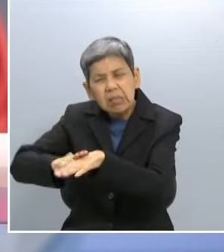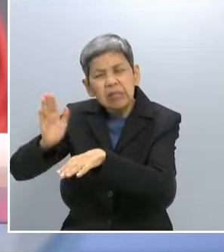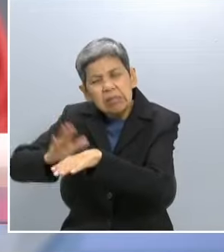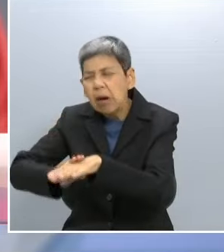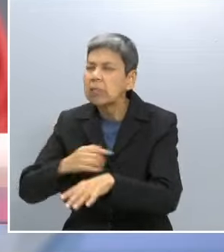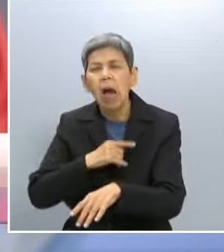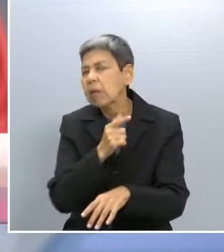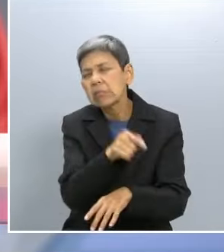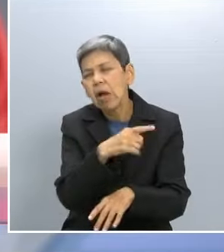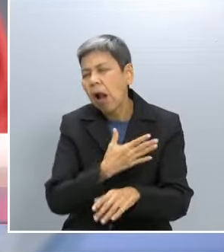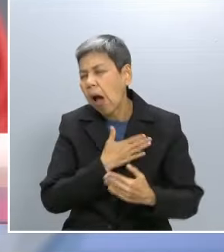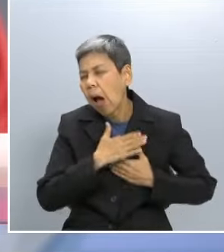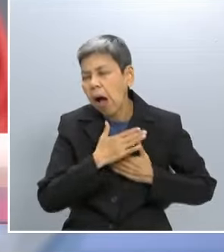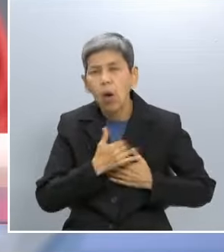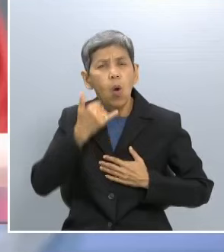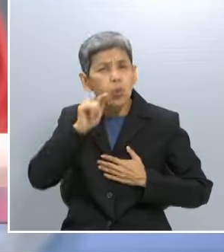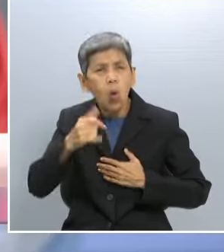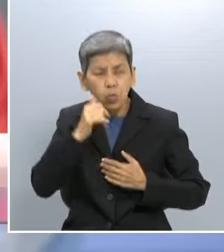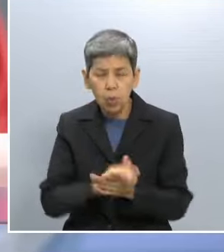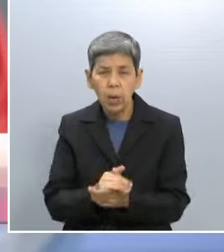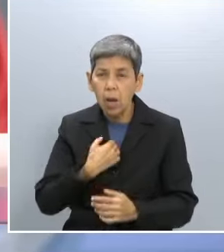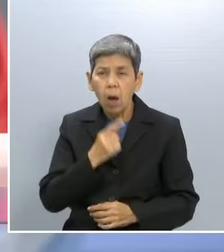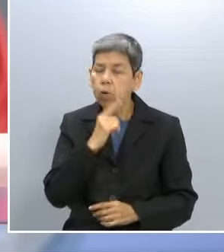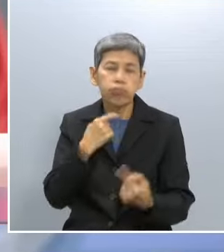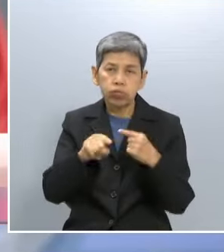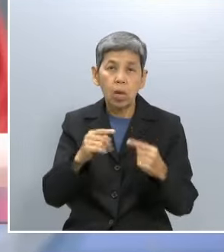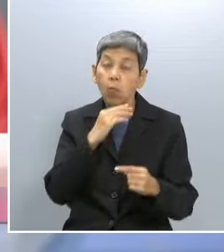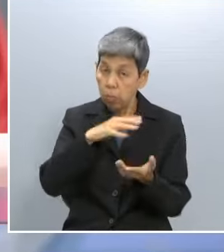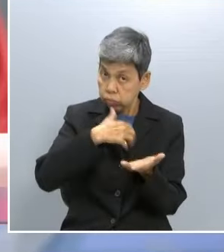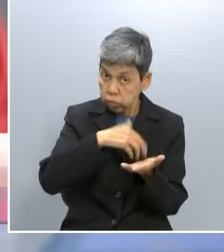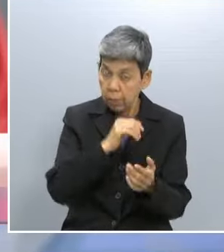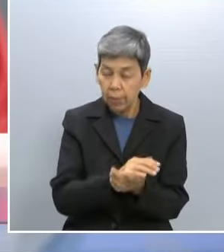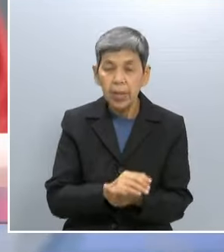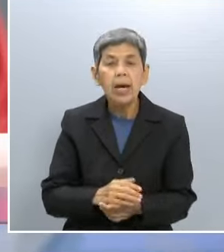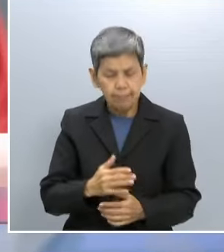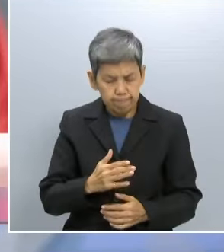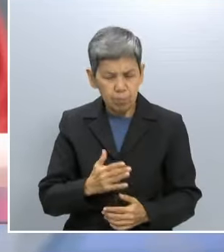จะกลับไปดีกันเช้าวันจันทร์โทรหาเลยคือเขาพูดไม่ตรงกับข่าวเลยนะคือเขาพูดกับเราว่าคือพี่อ่